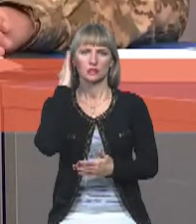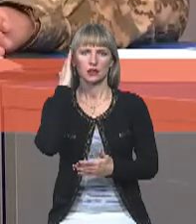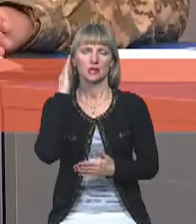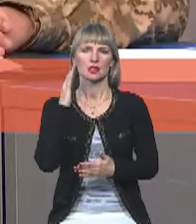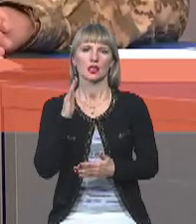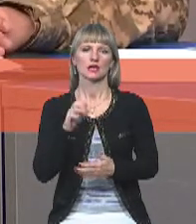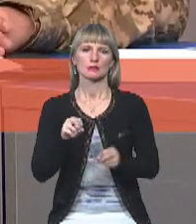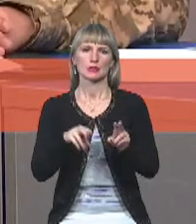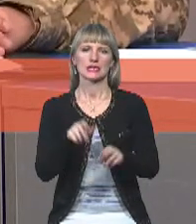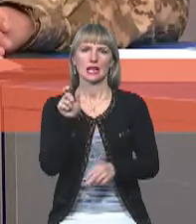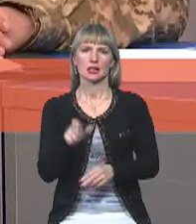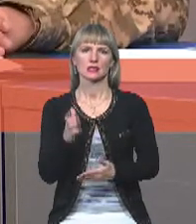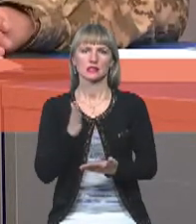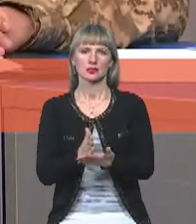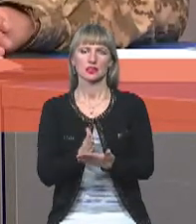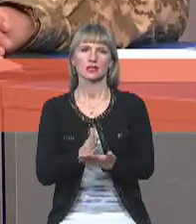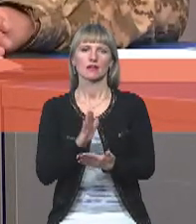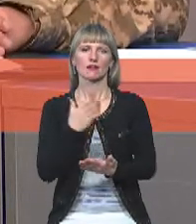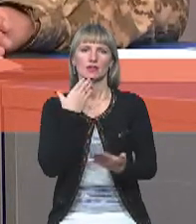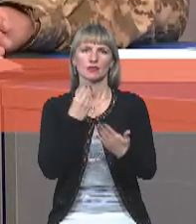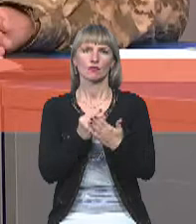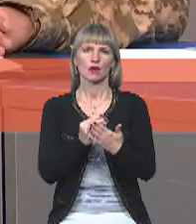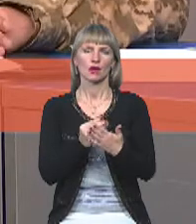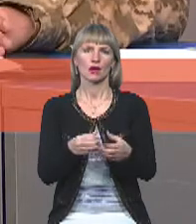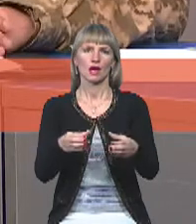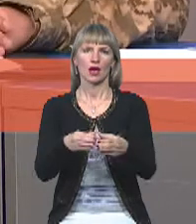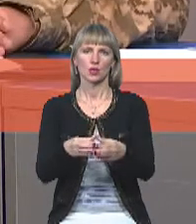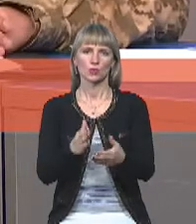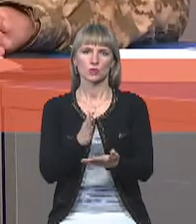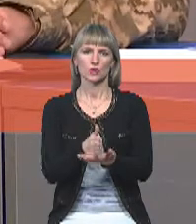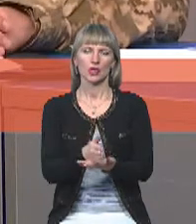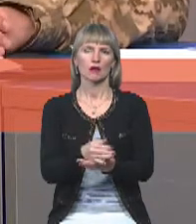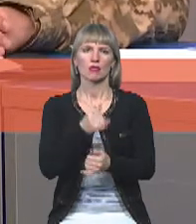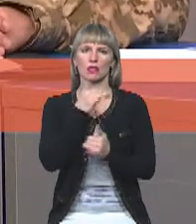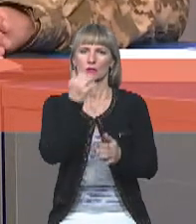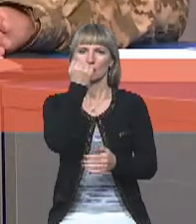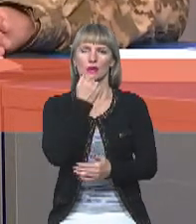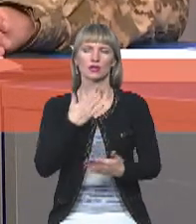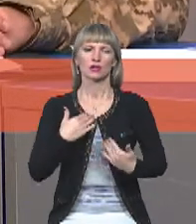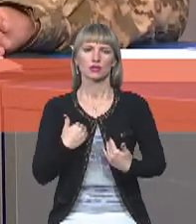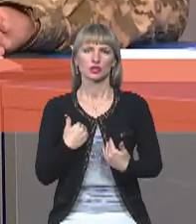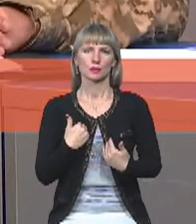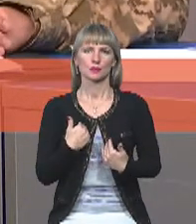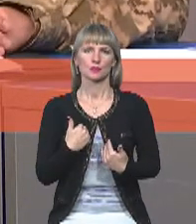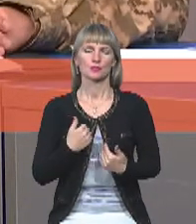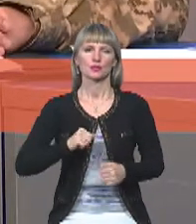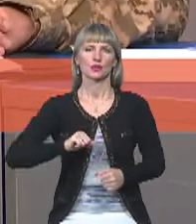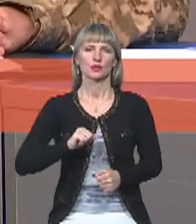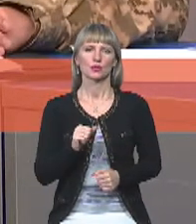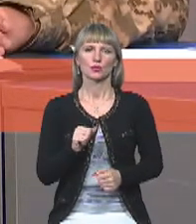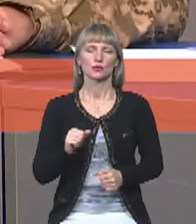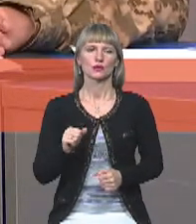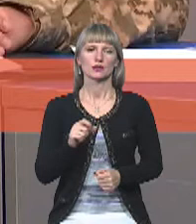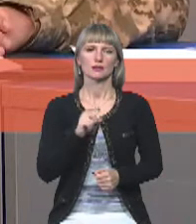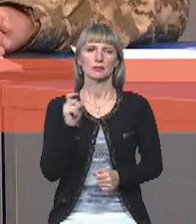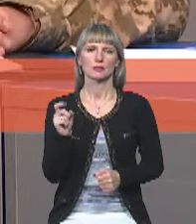кваліфікованими спеціалістами в своїх галузях. Не можу, скажімо так, не подякувати нашим друзям з